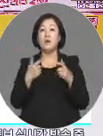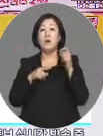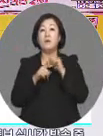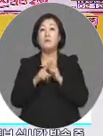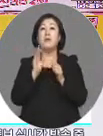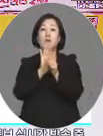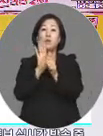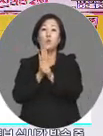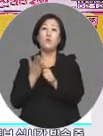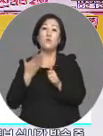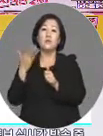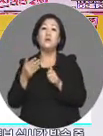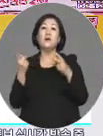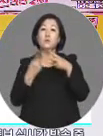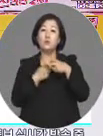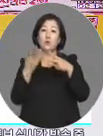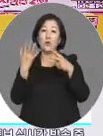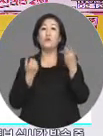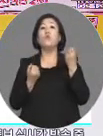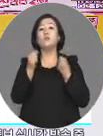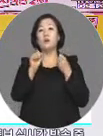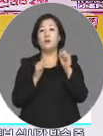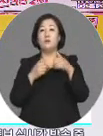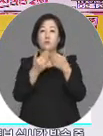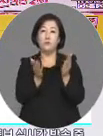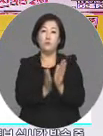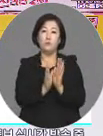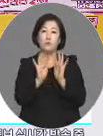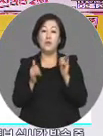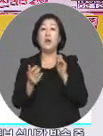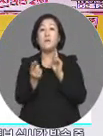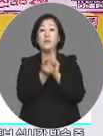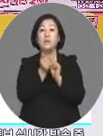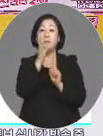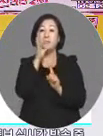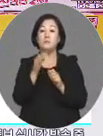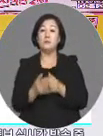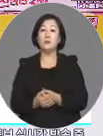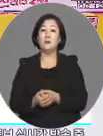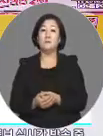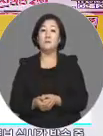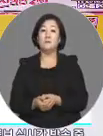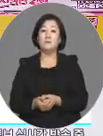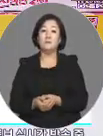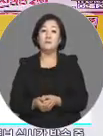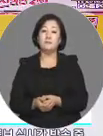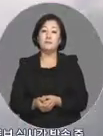전달하는 초등학교 태권도 꿈나무들을 만나봤습니다. 김예은 기자입니다.